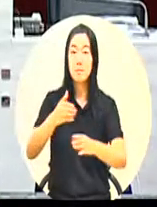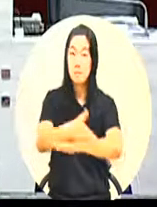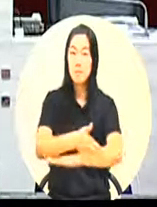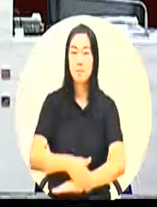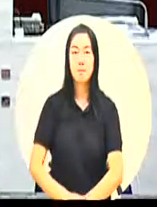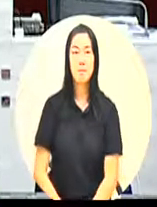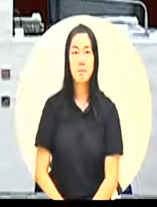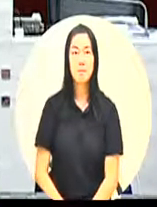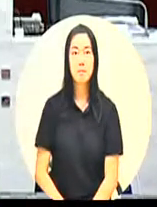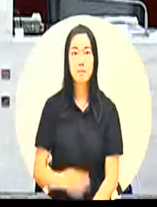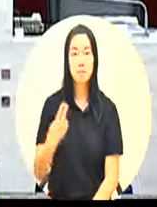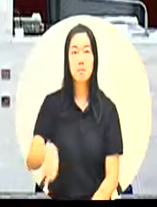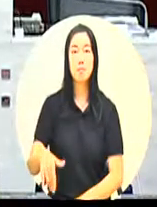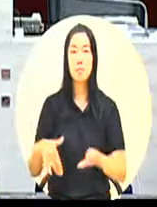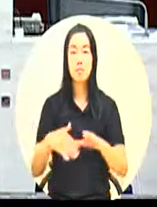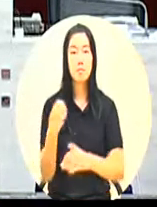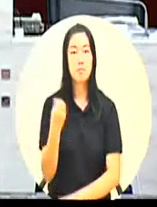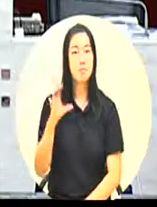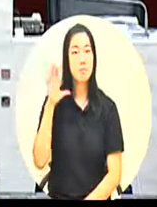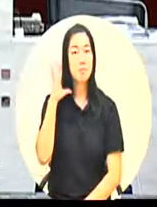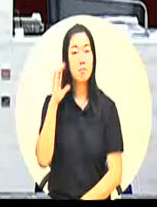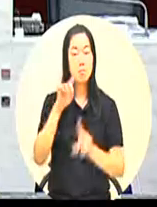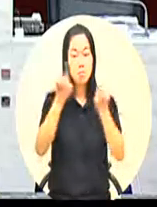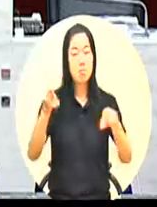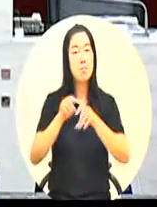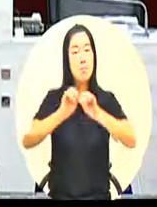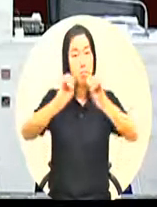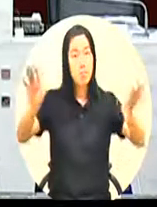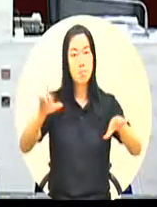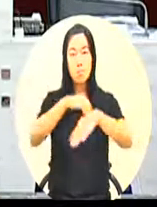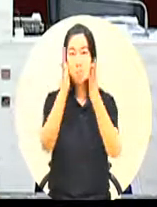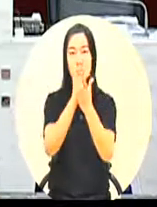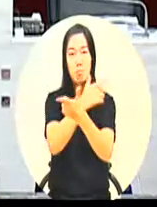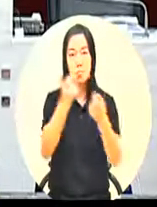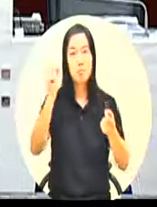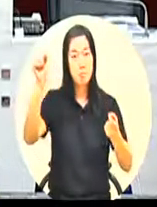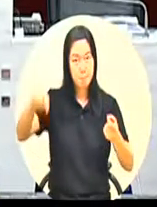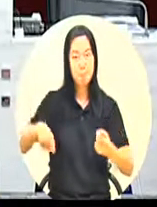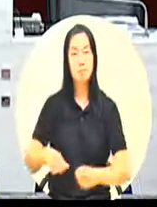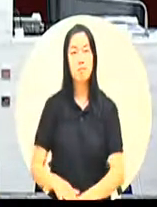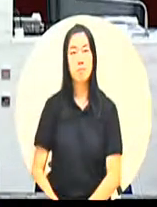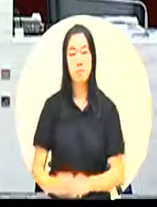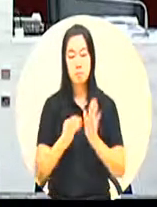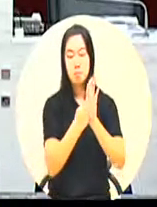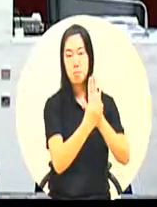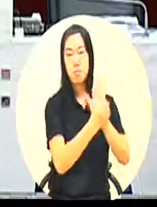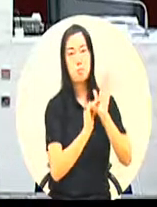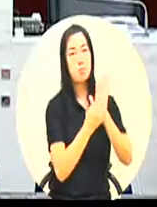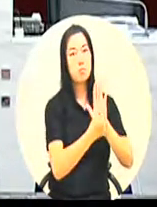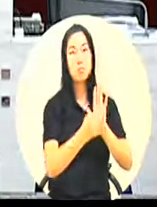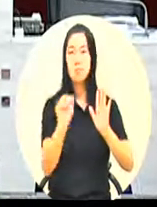至可以发新闻稿说这是一致通过，但是对于字就不要再修。